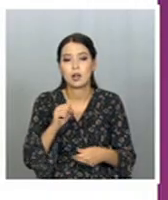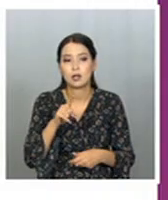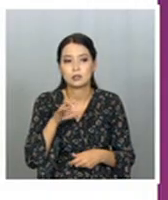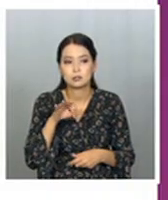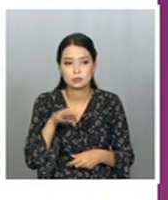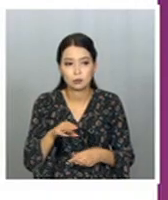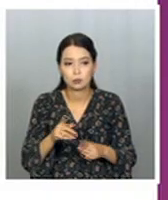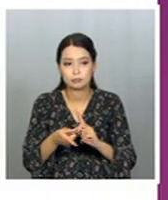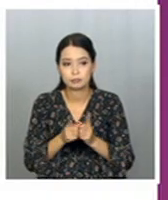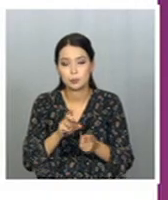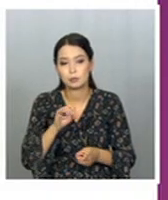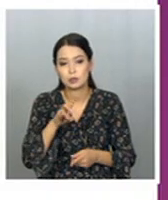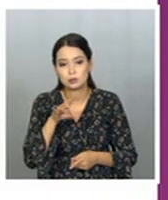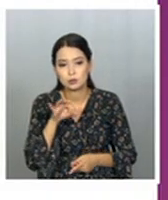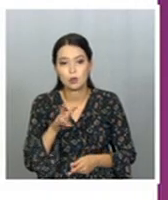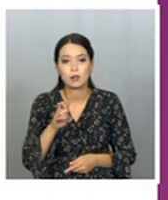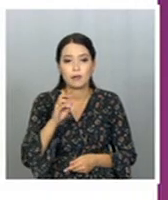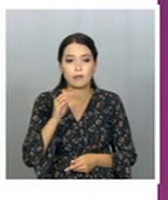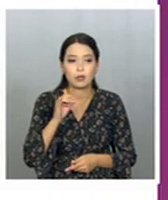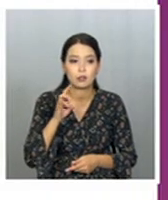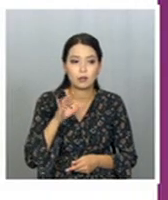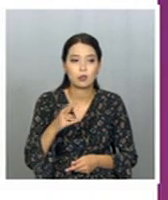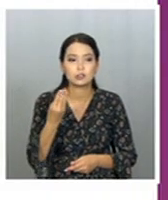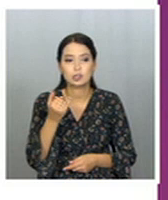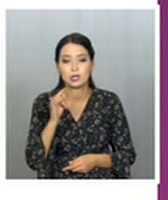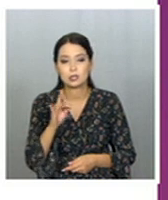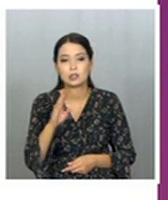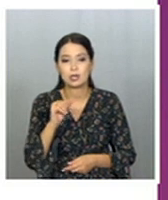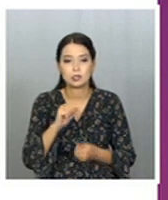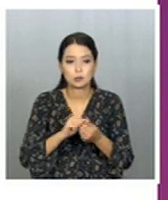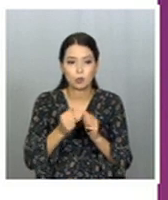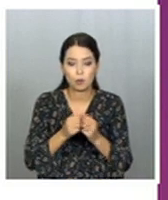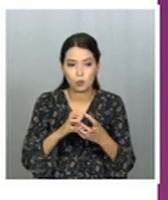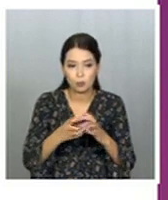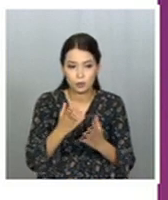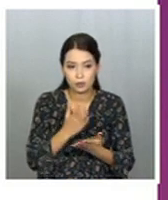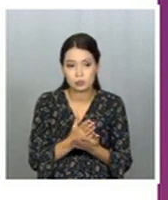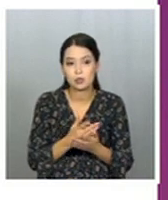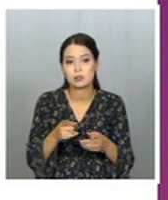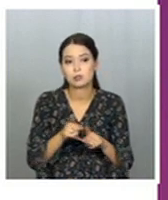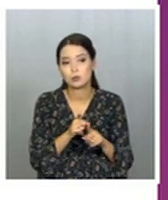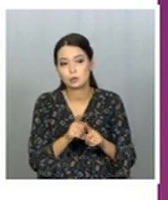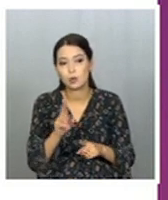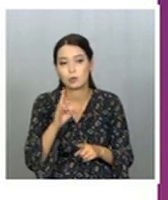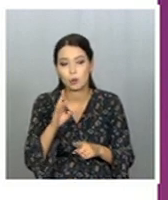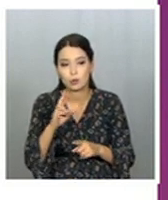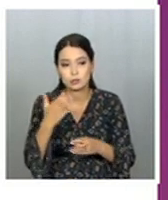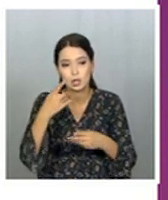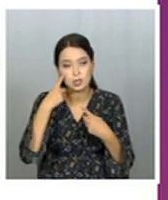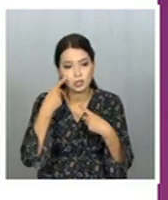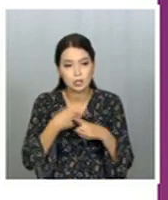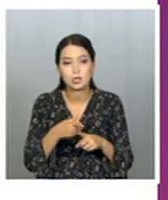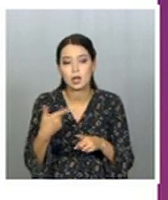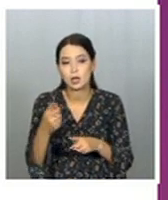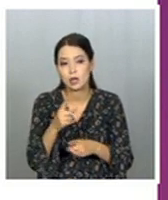тыңайтқышы, бензол, фенол, шайыр және тас көмір алынады. Сондай-ақ кокс, яғни технологиялық отын